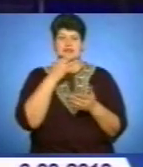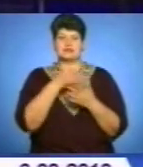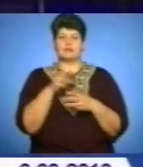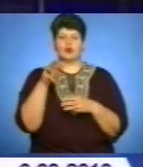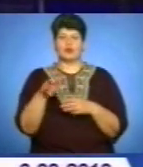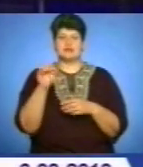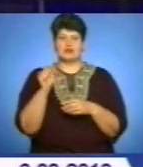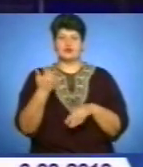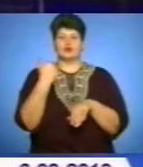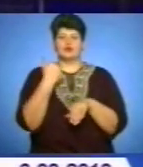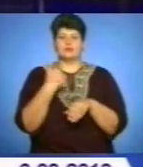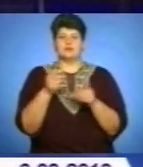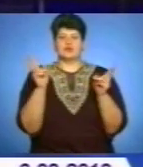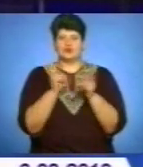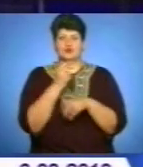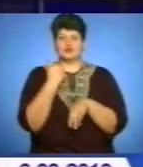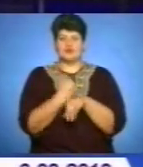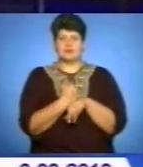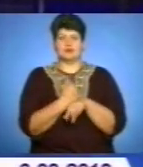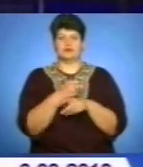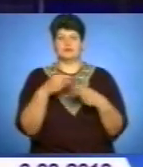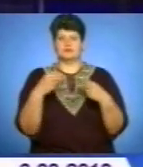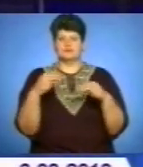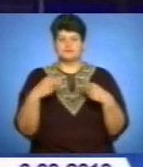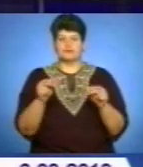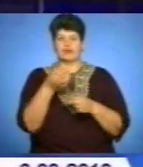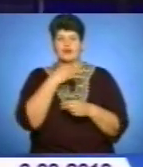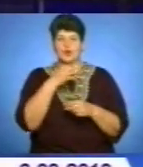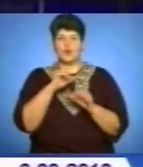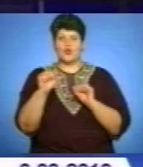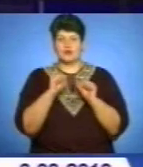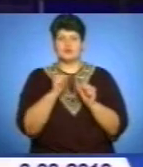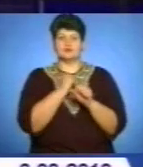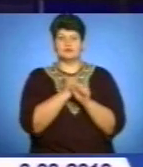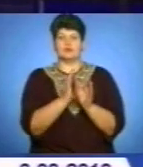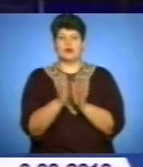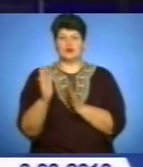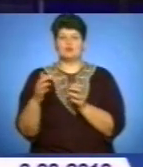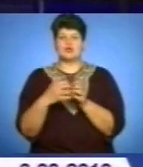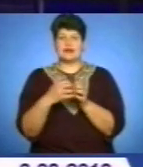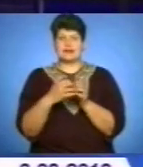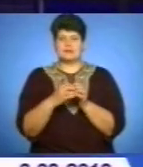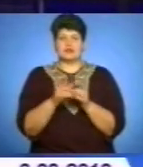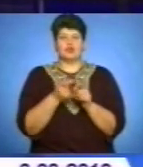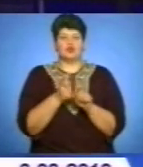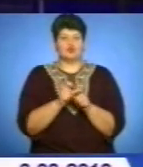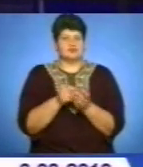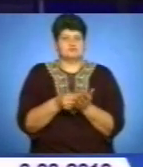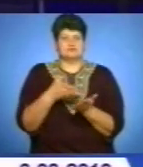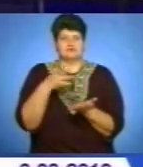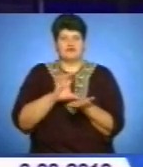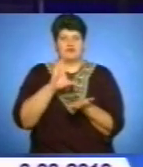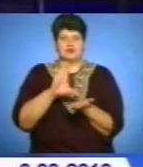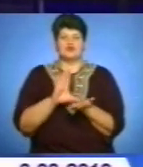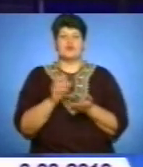основними дистриб'юторами лікарських засобів. Він запевнив, що уряд наведе порядок із посередниками, які значно завищують вартість